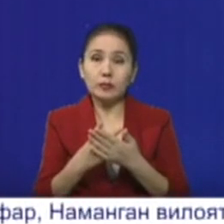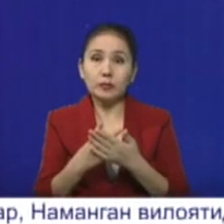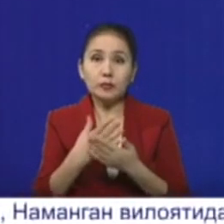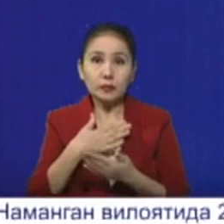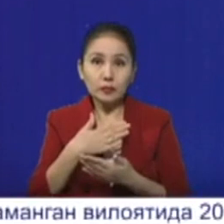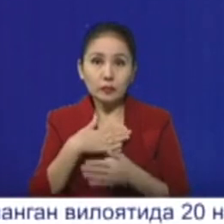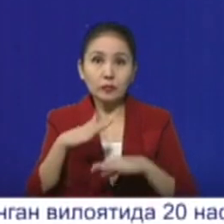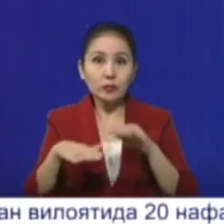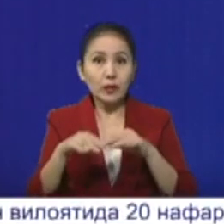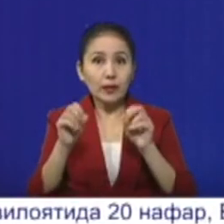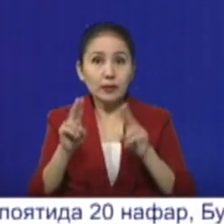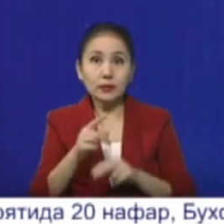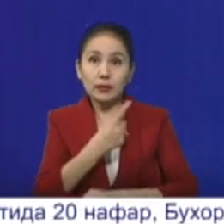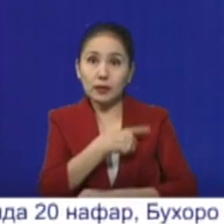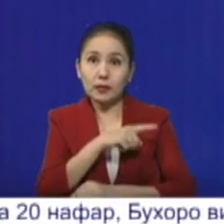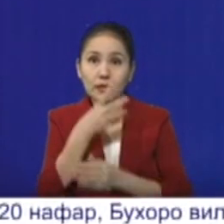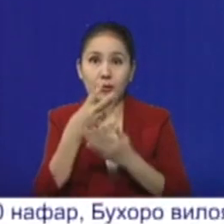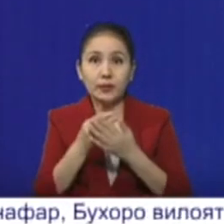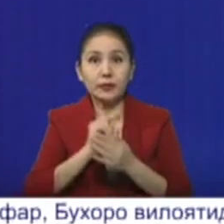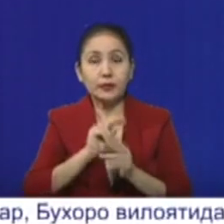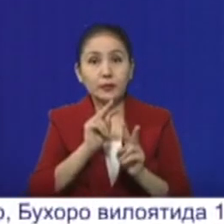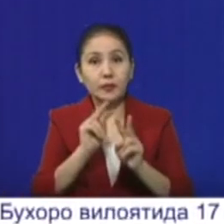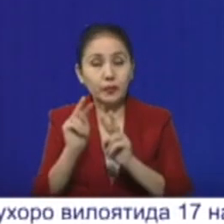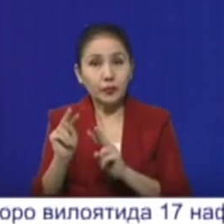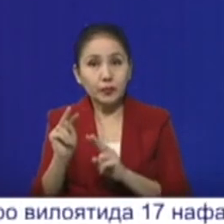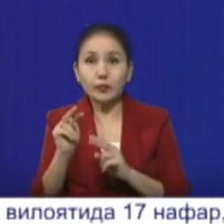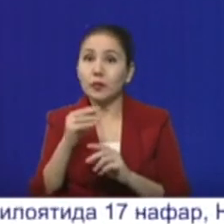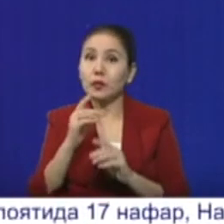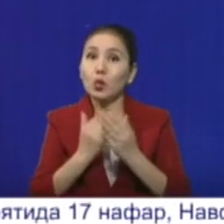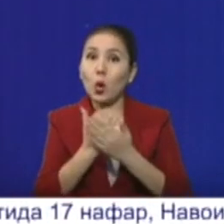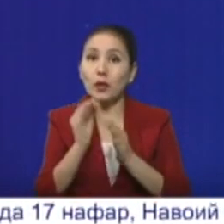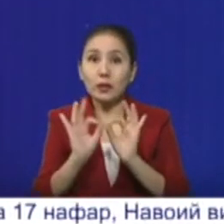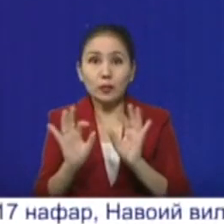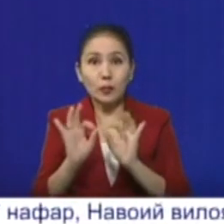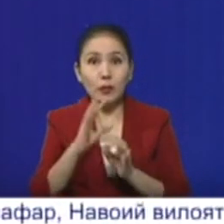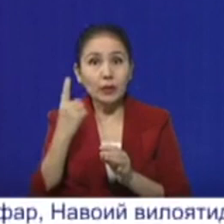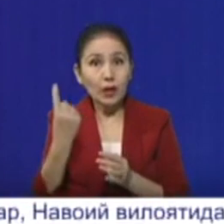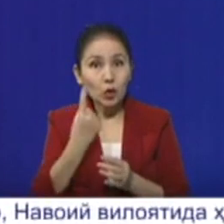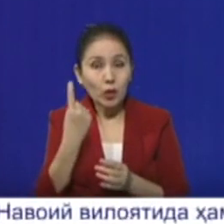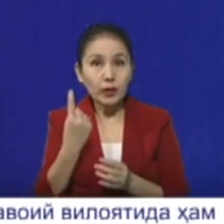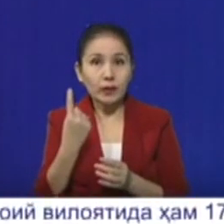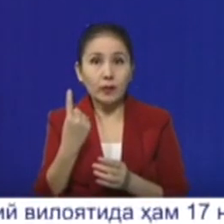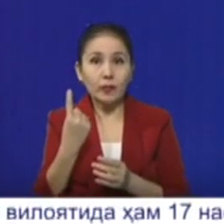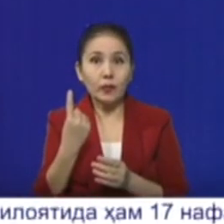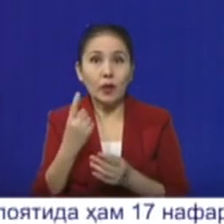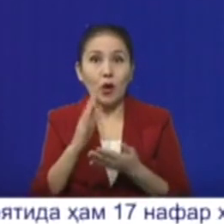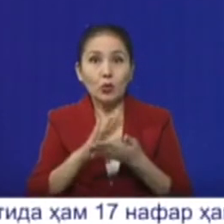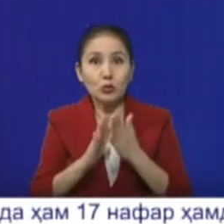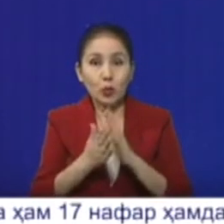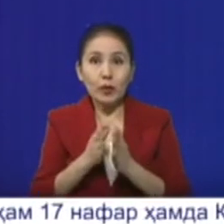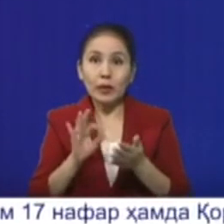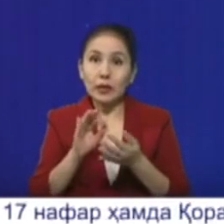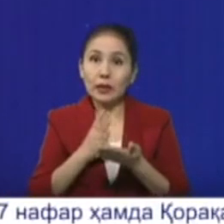bizning mutaxassislarimiz o'z ustilarida ishlamoqdalar. Hamda yuqorida aytib o'tganimdek, yagona uslubiy tizim